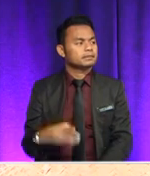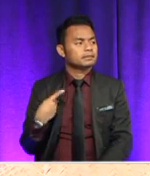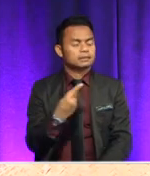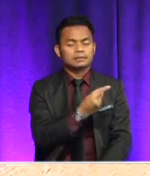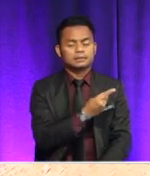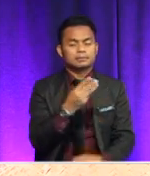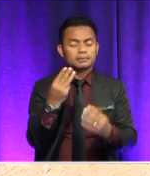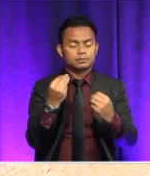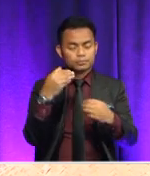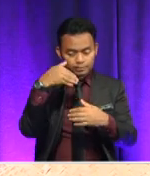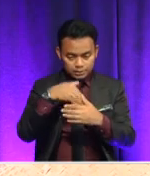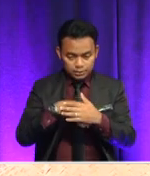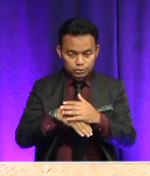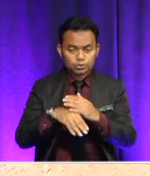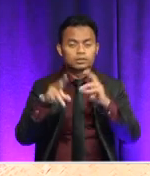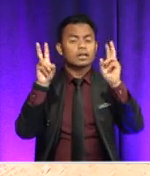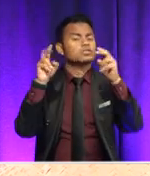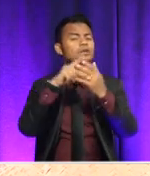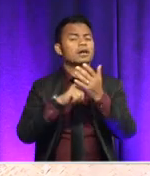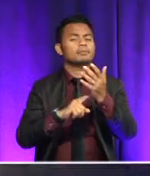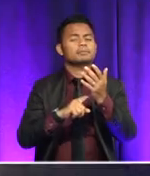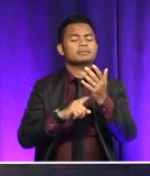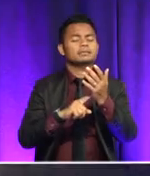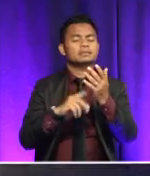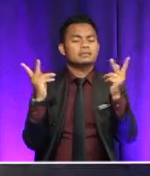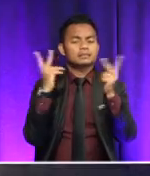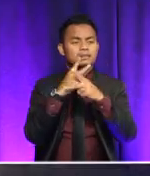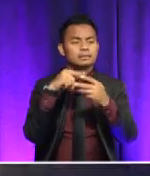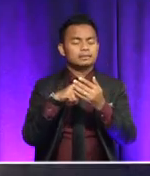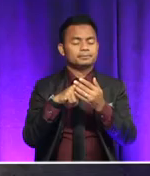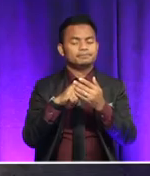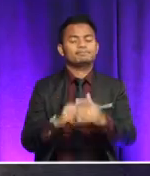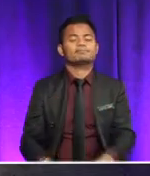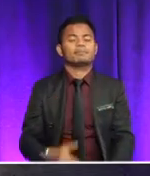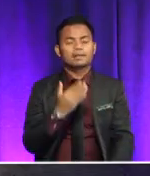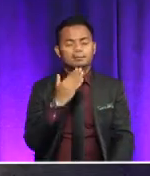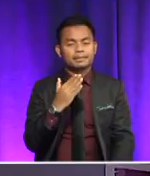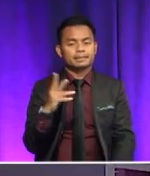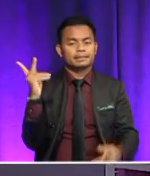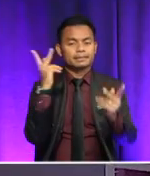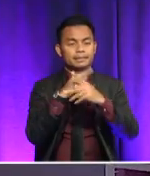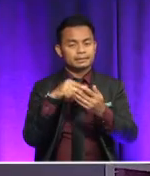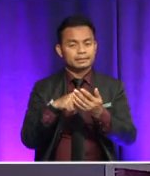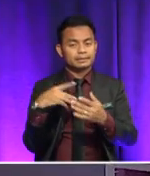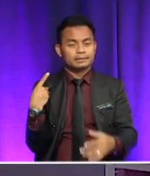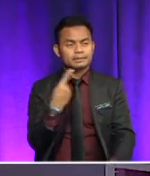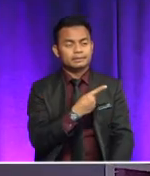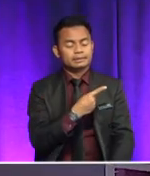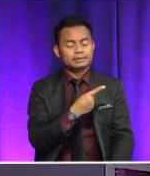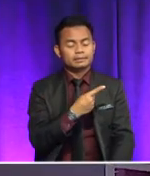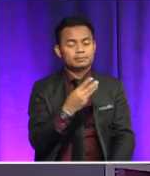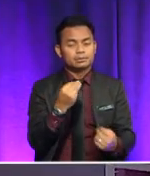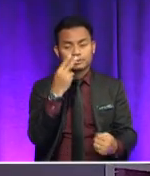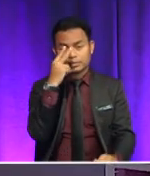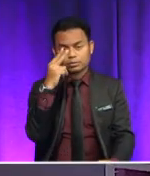yang mana pula untuk segmen kali ini kita tengok Bagaimana anak murid saya membina